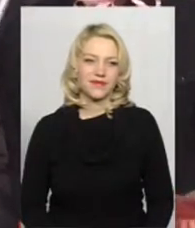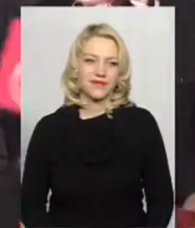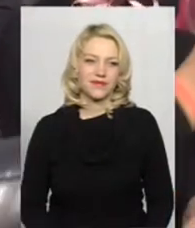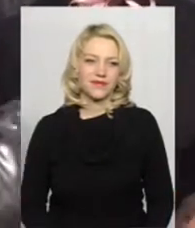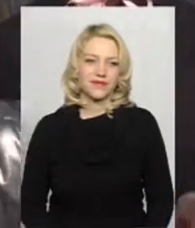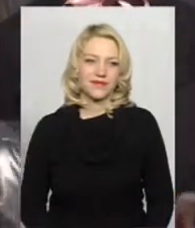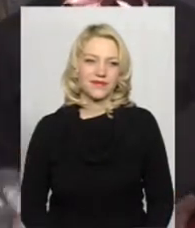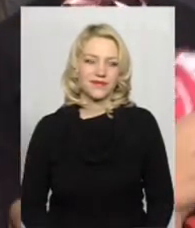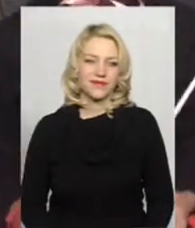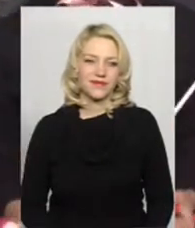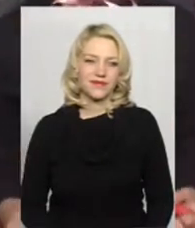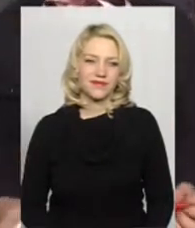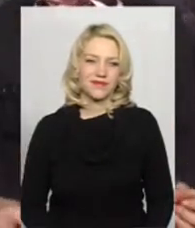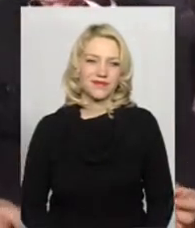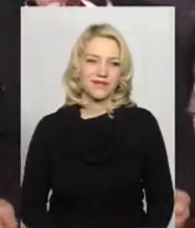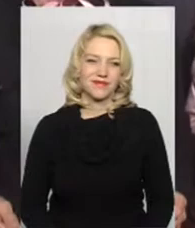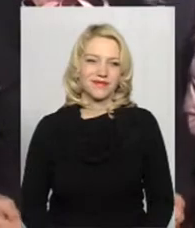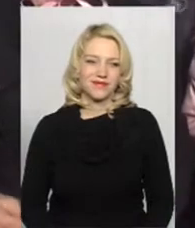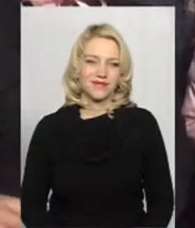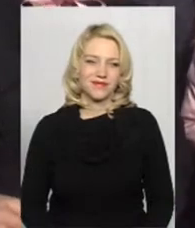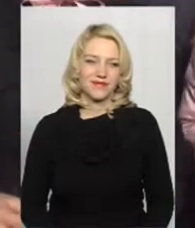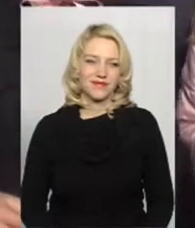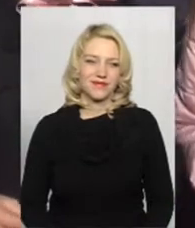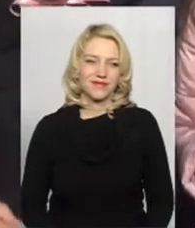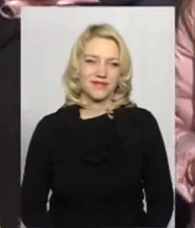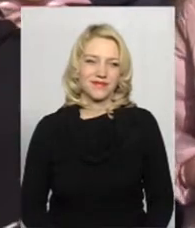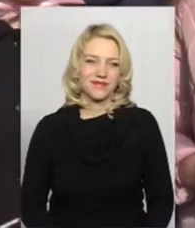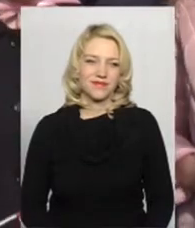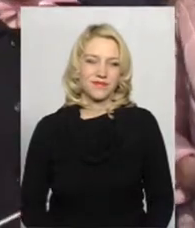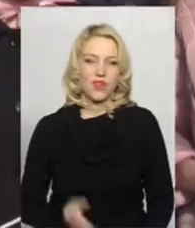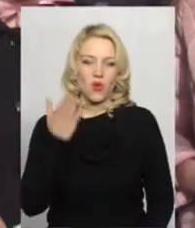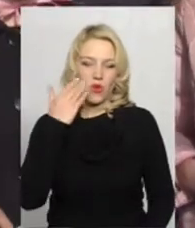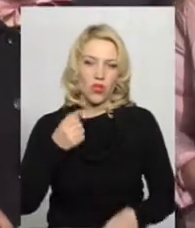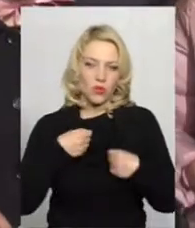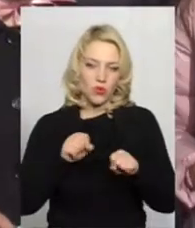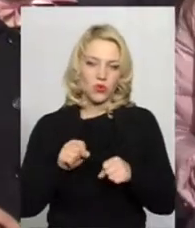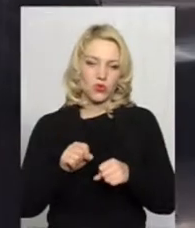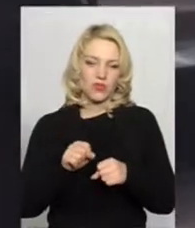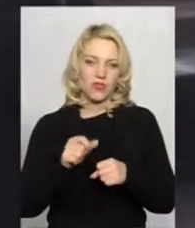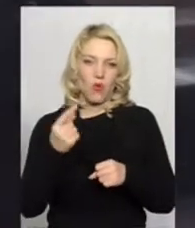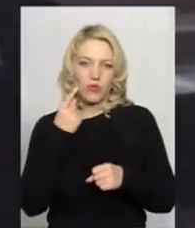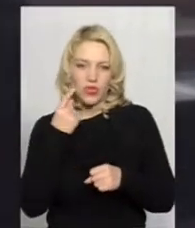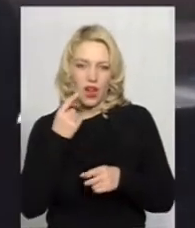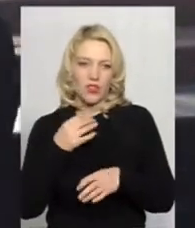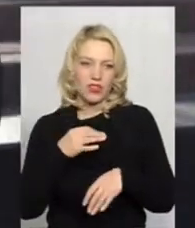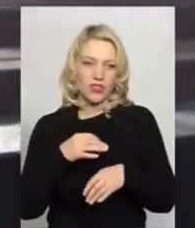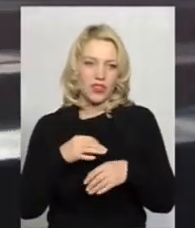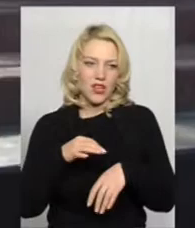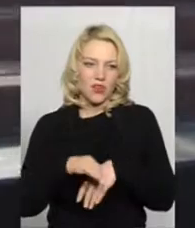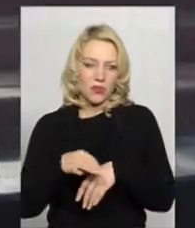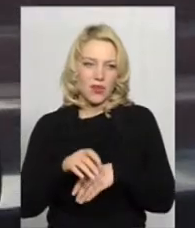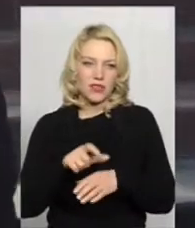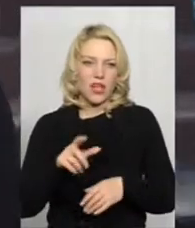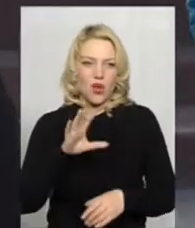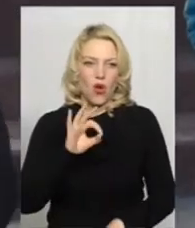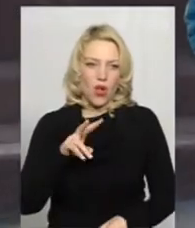так. Це є панк. Так, це коли б'ють, об'їжджають, оскорбляють людей. Олег Веремчук прийшов на акцію, бо